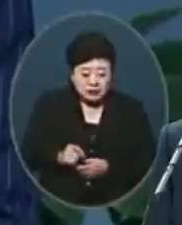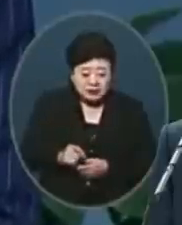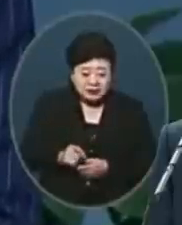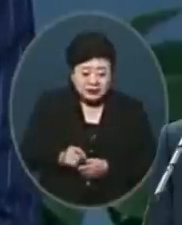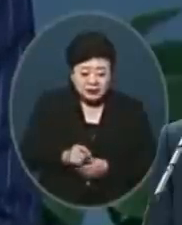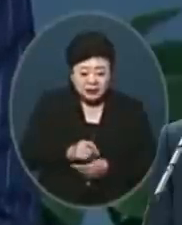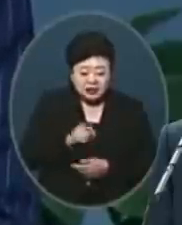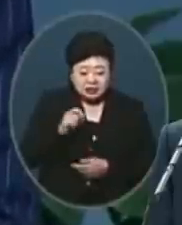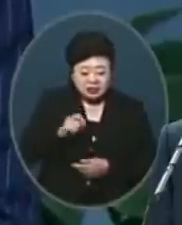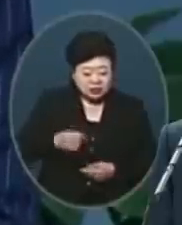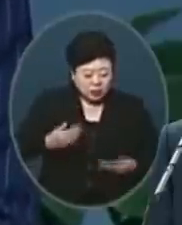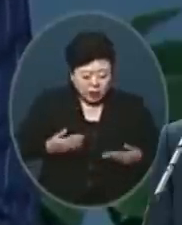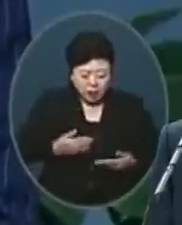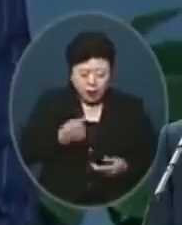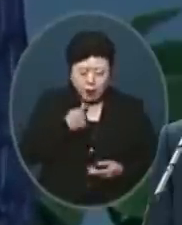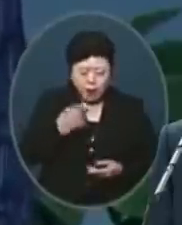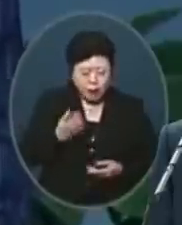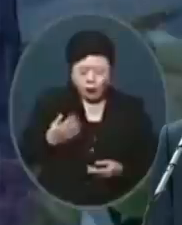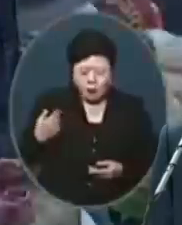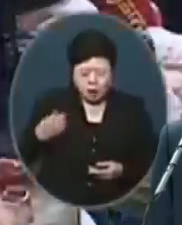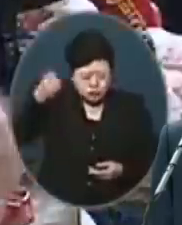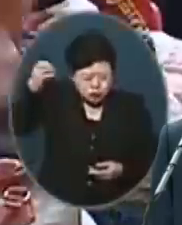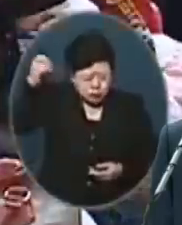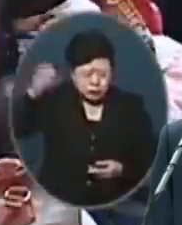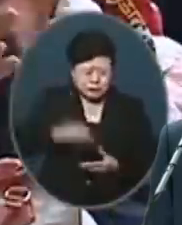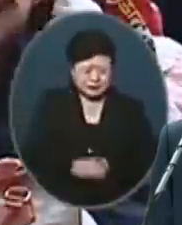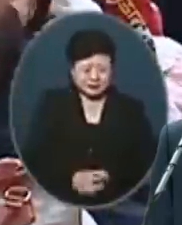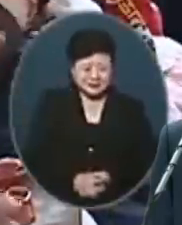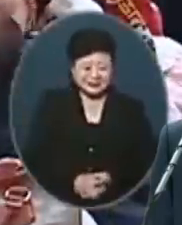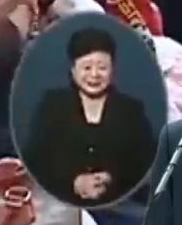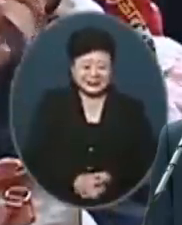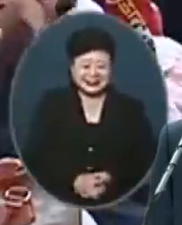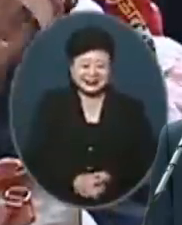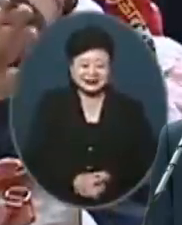적는다고 바빠가지고 목이 어떻게 되는지 몰랐는데요.